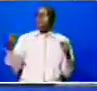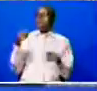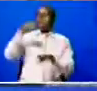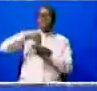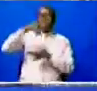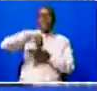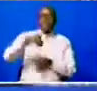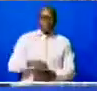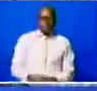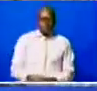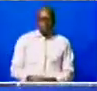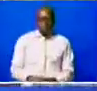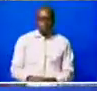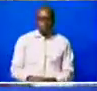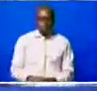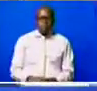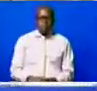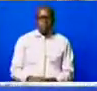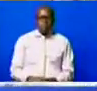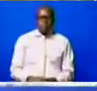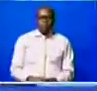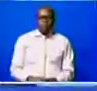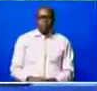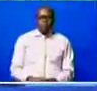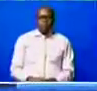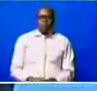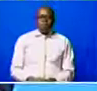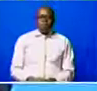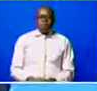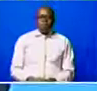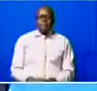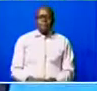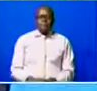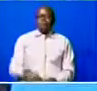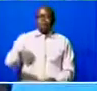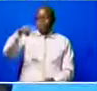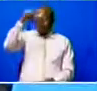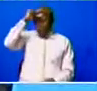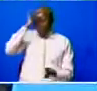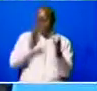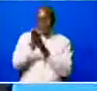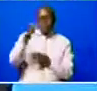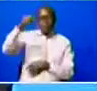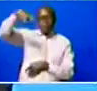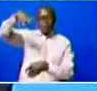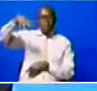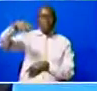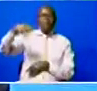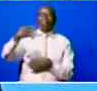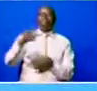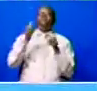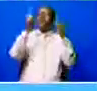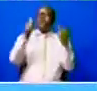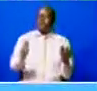Sonko. Shadrack Miti, KTN News. Serikali kupitia wizara ya kawi mapema wiki hii imetoa